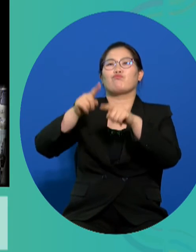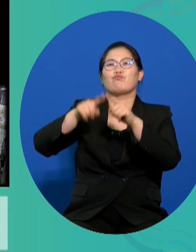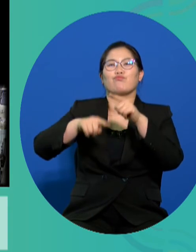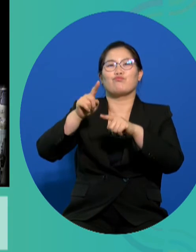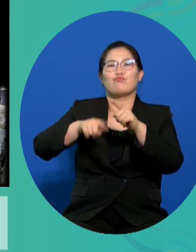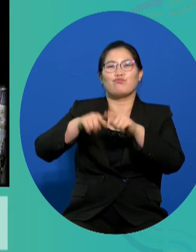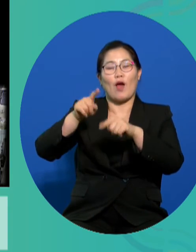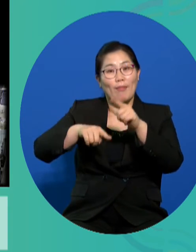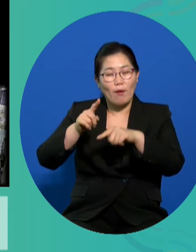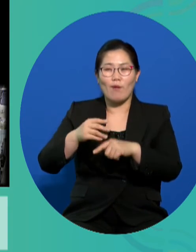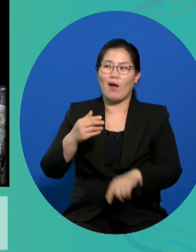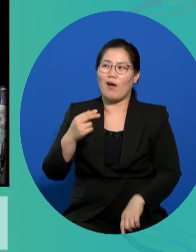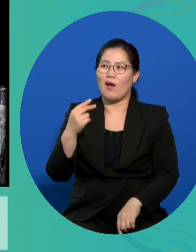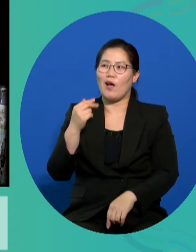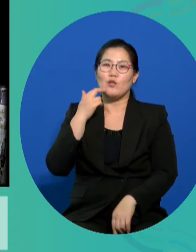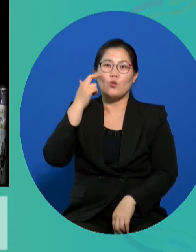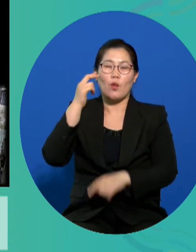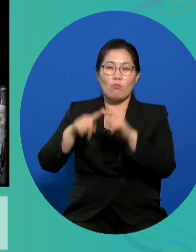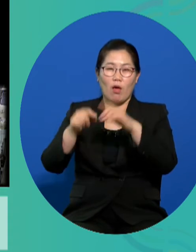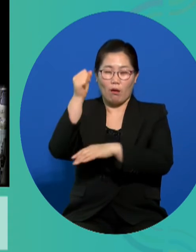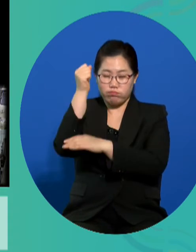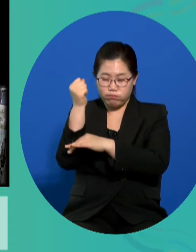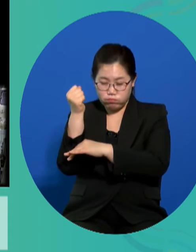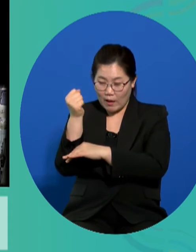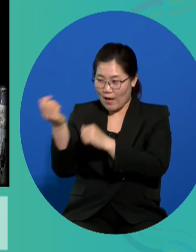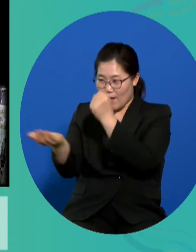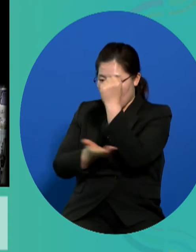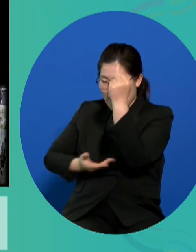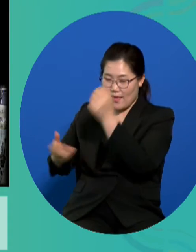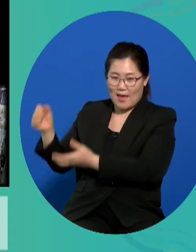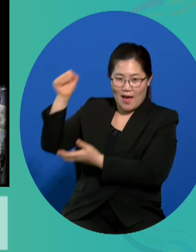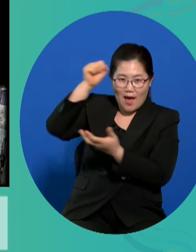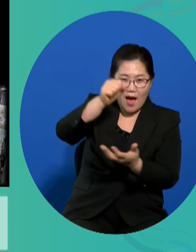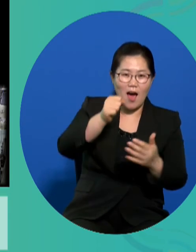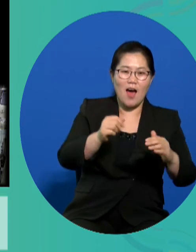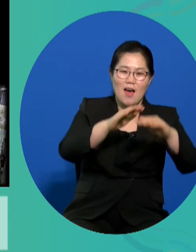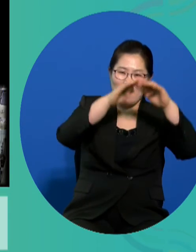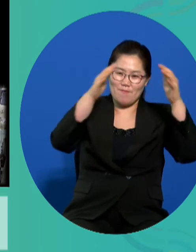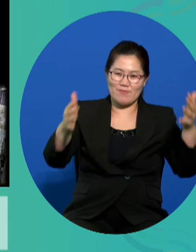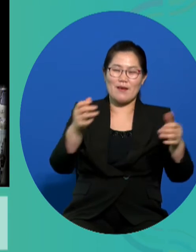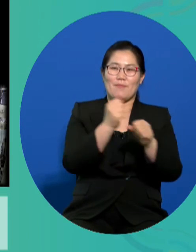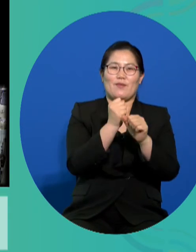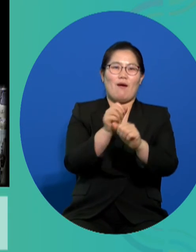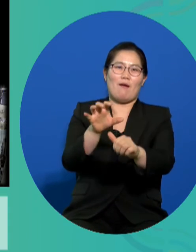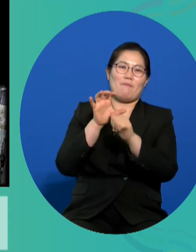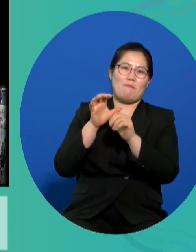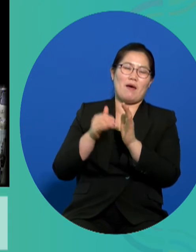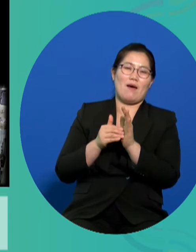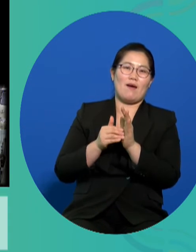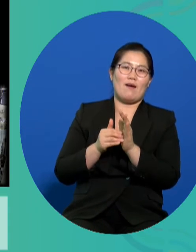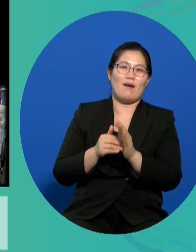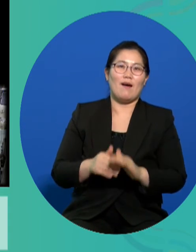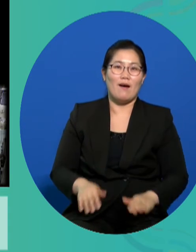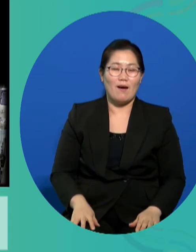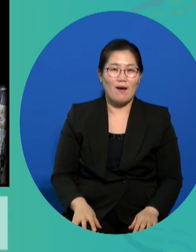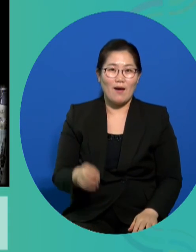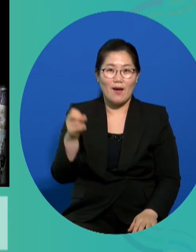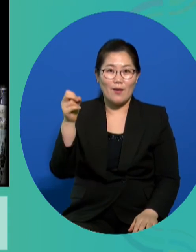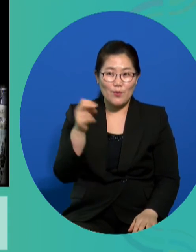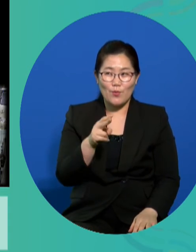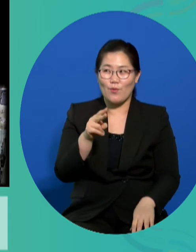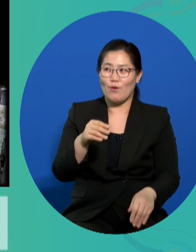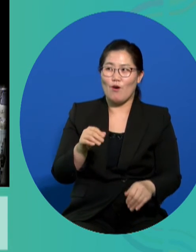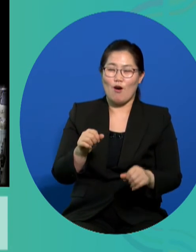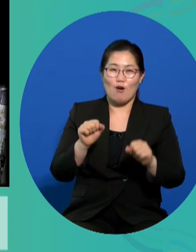나무를 갖다가 실내를 환경 측면에서 조성을 했습니다. 그리고 사후 활용 같은 경우는 좀 뭐 스포츠